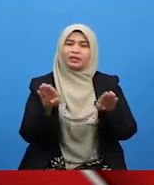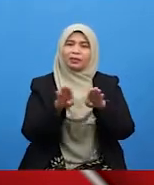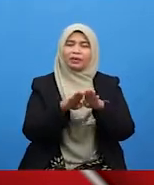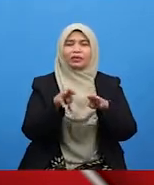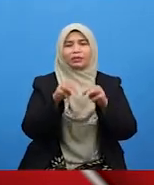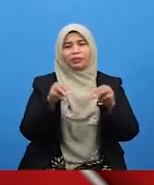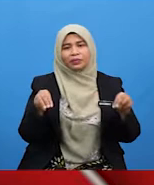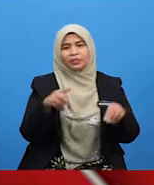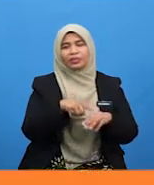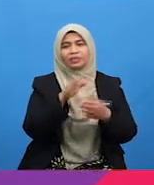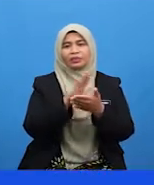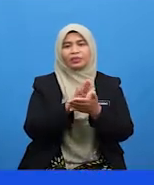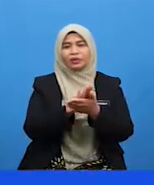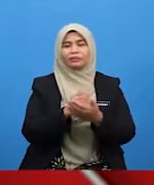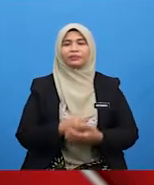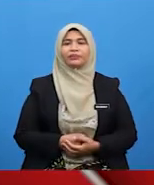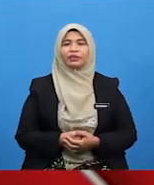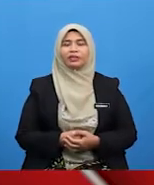sebagai murid di sekolah.